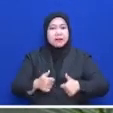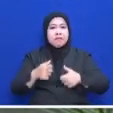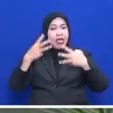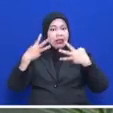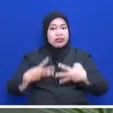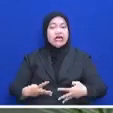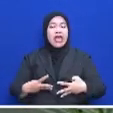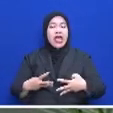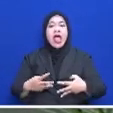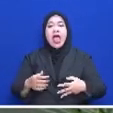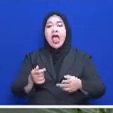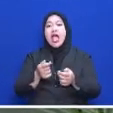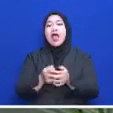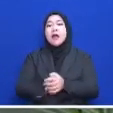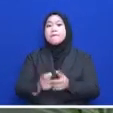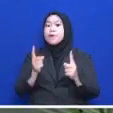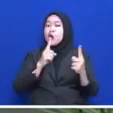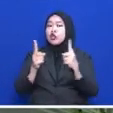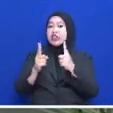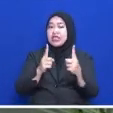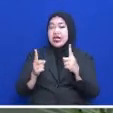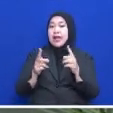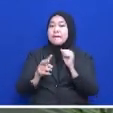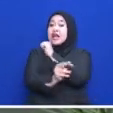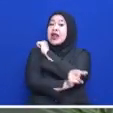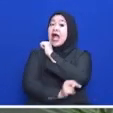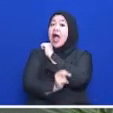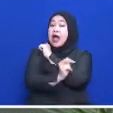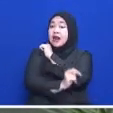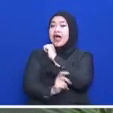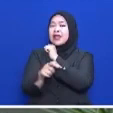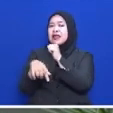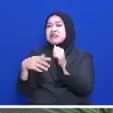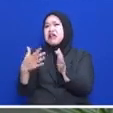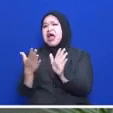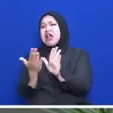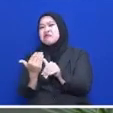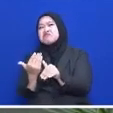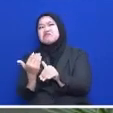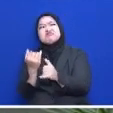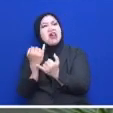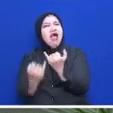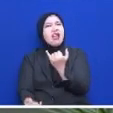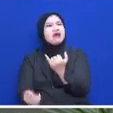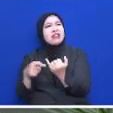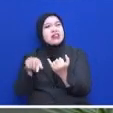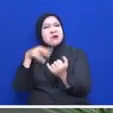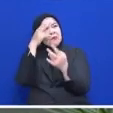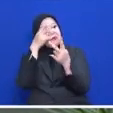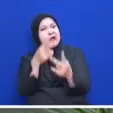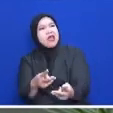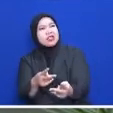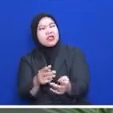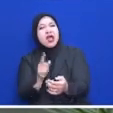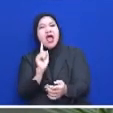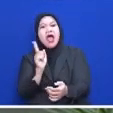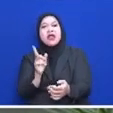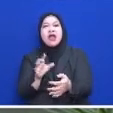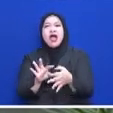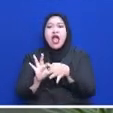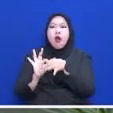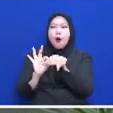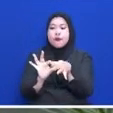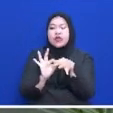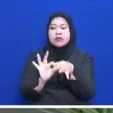politik etika bernegara yang kita saksikan akhir-akhir ini mengalami erosi komitmen terus